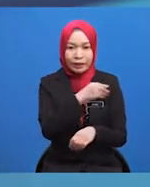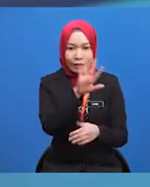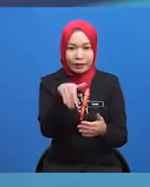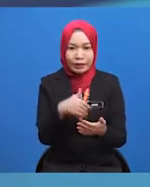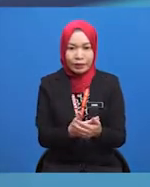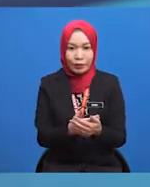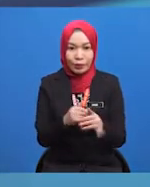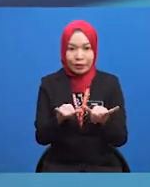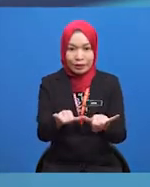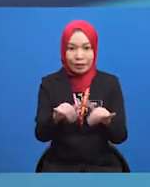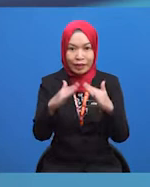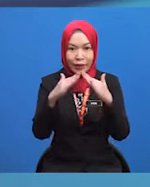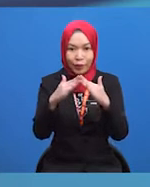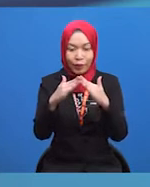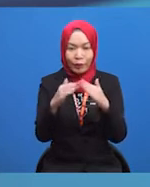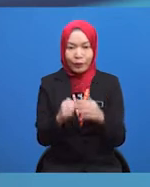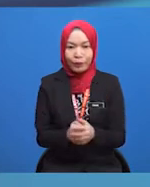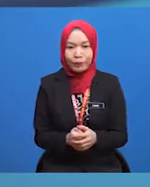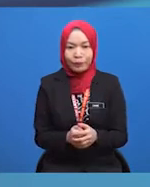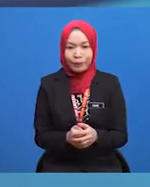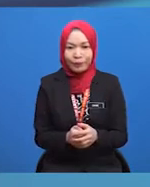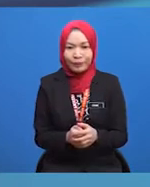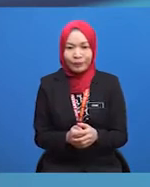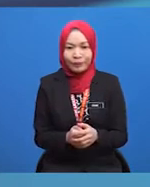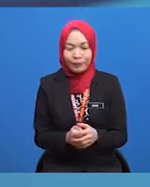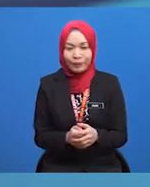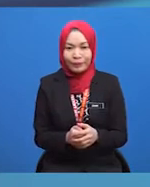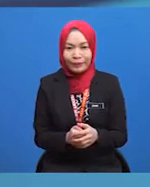memutuskan rantaian pandemik COVID-19.